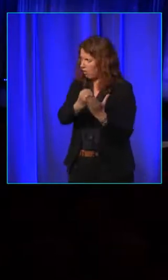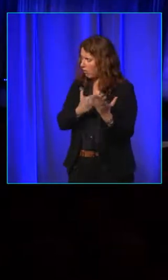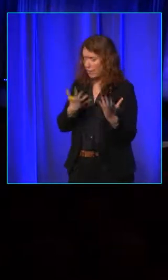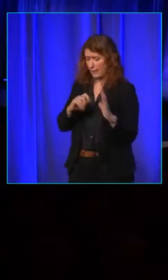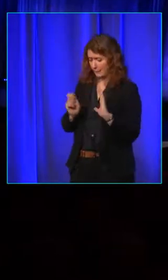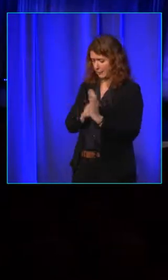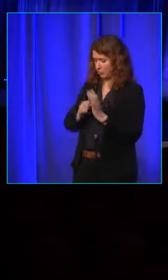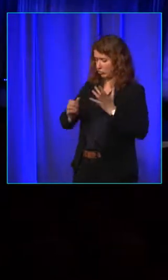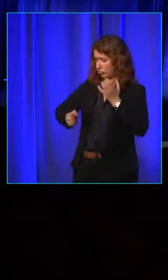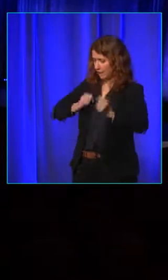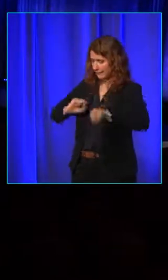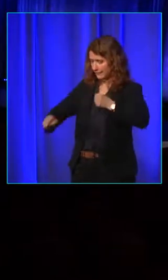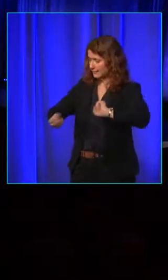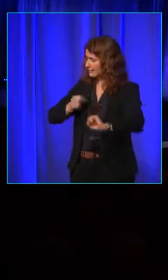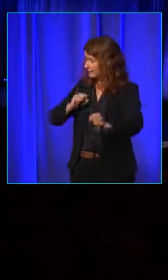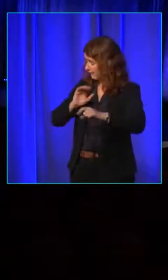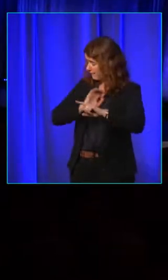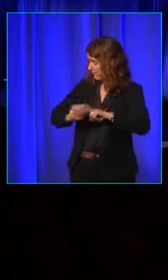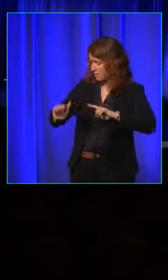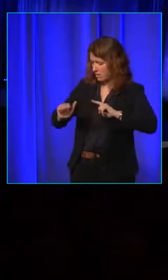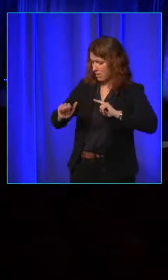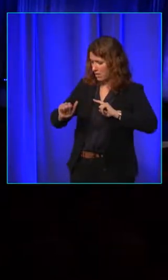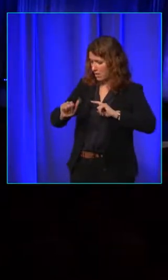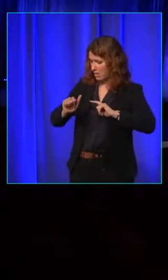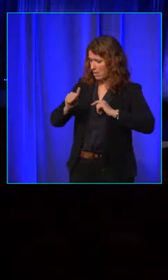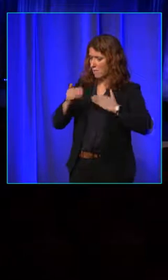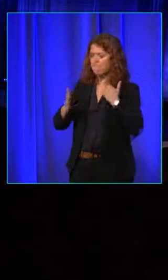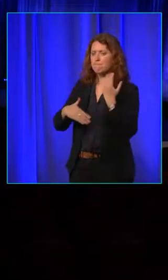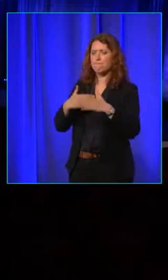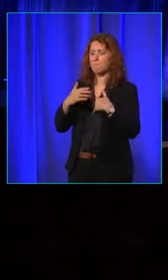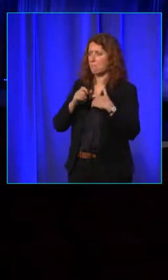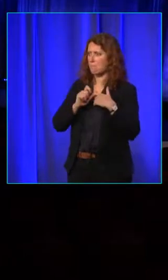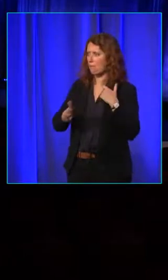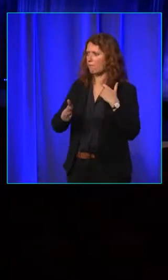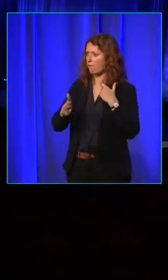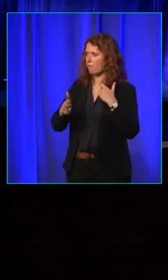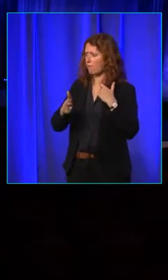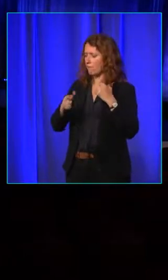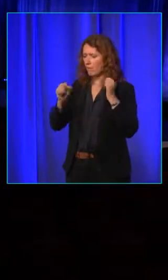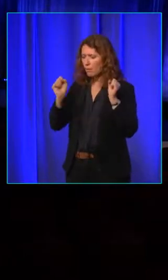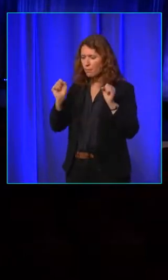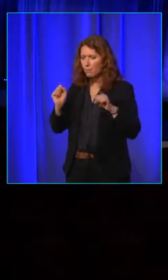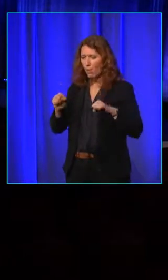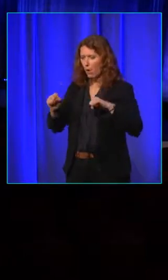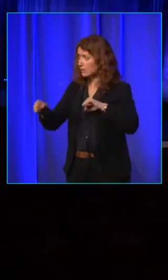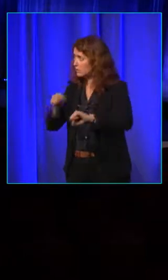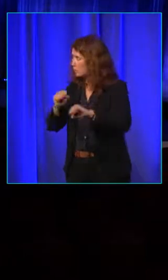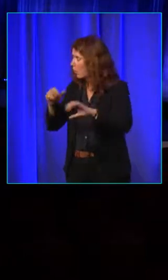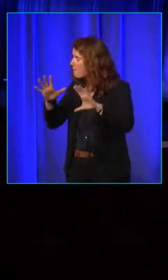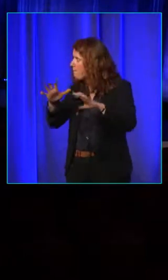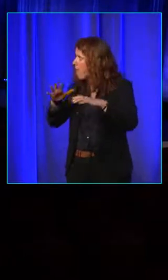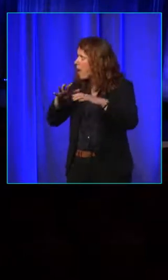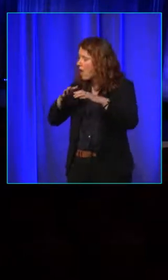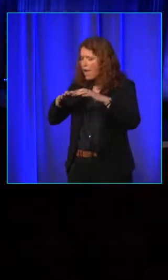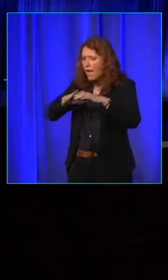réalisé, il passe à exécution sans qu'il y ait une stimulation de l'aire corticale motrice. C'est-à-dire qu'il doit y avoir